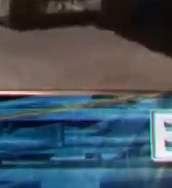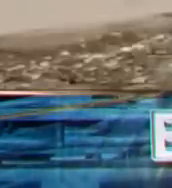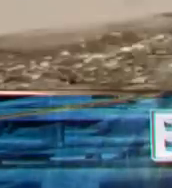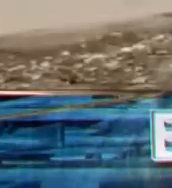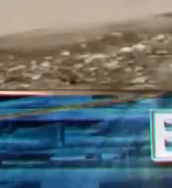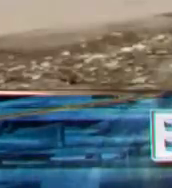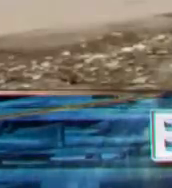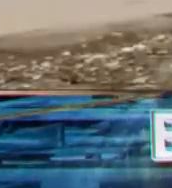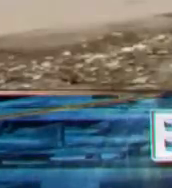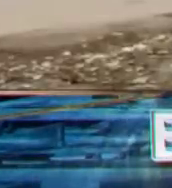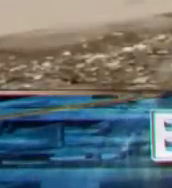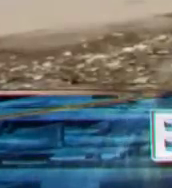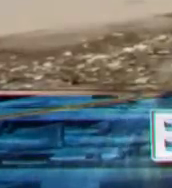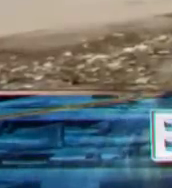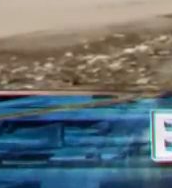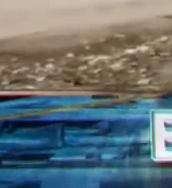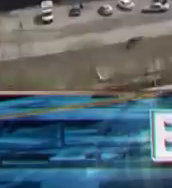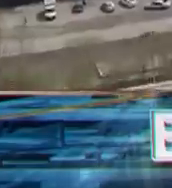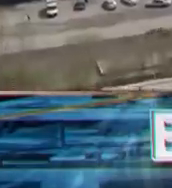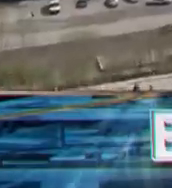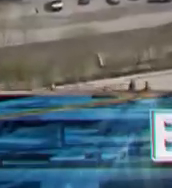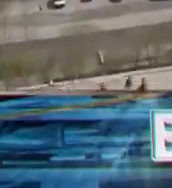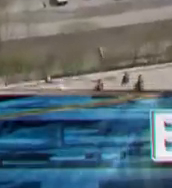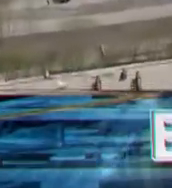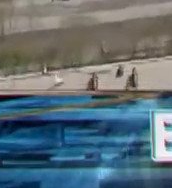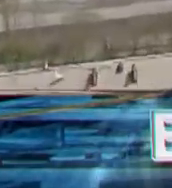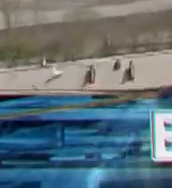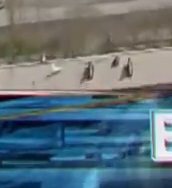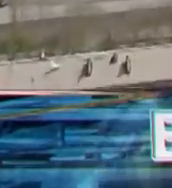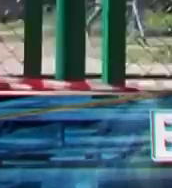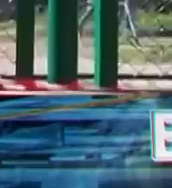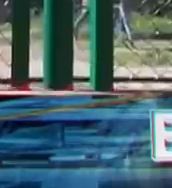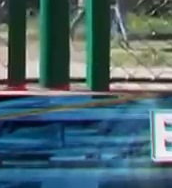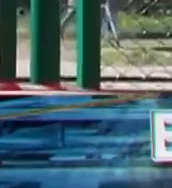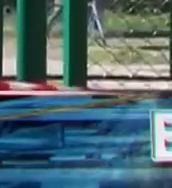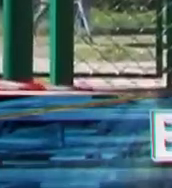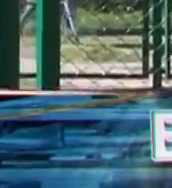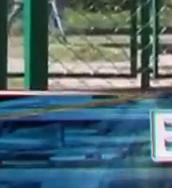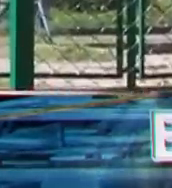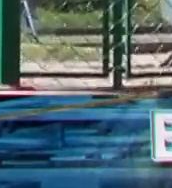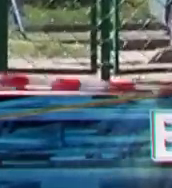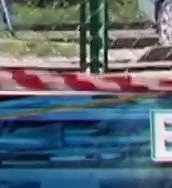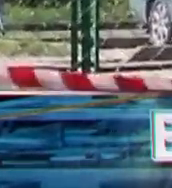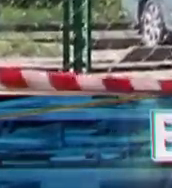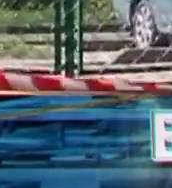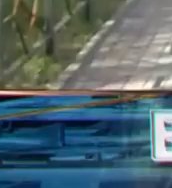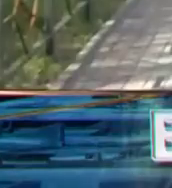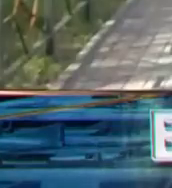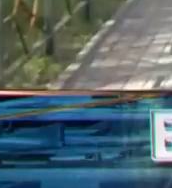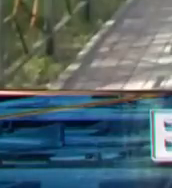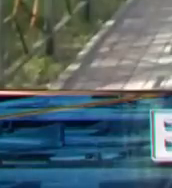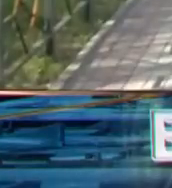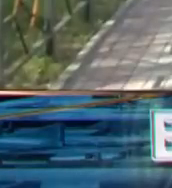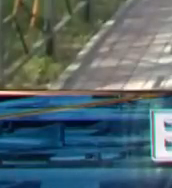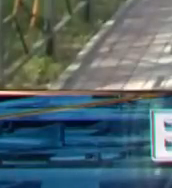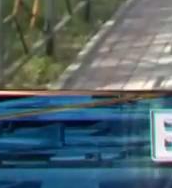COVID-19 вирусын жұқтырғандардың дені еңбекші қазақ пен Іле ауданында. Осыған байланысты бұл өңірлер қатаңдатылған режимге көшті.